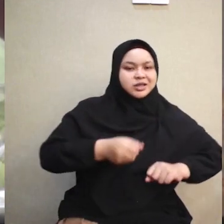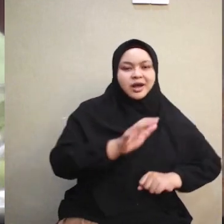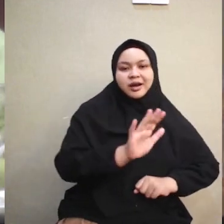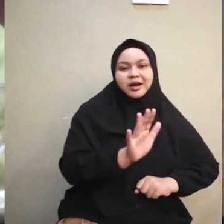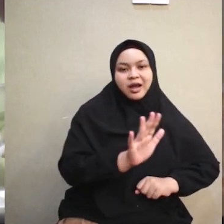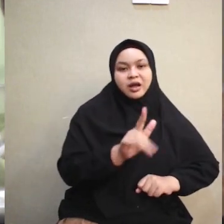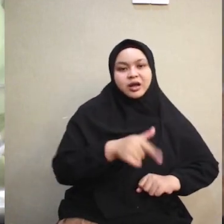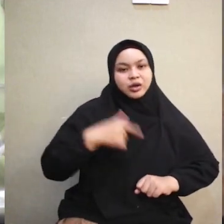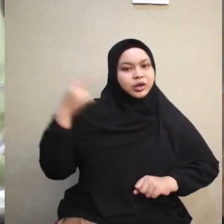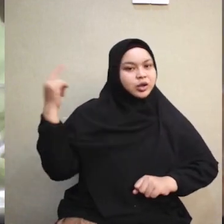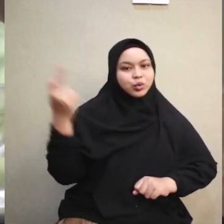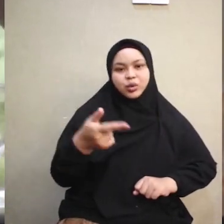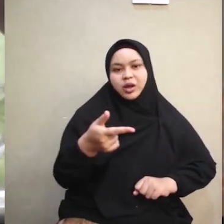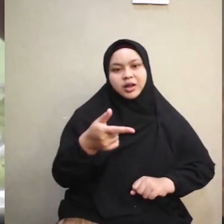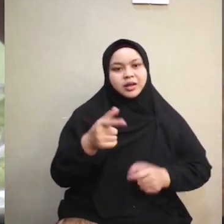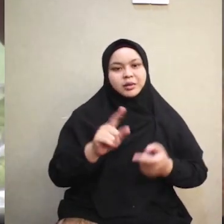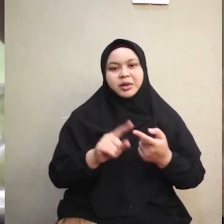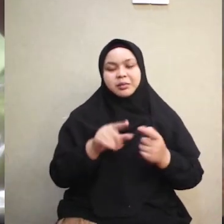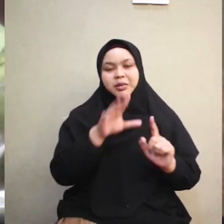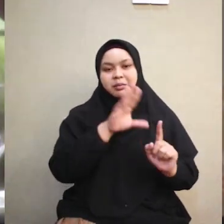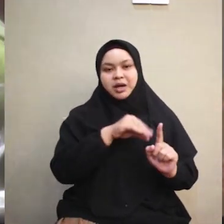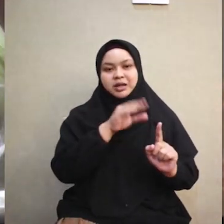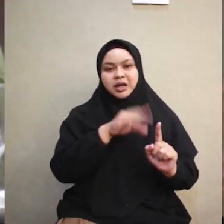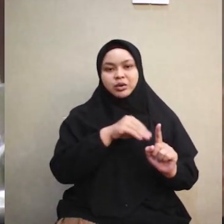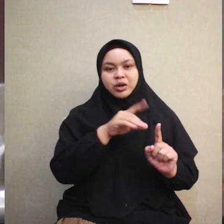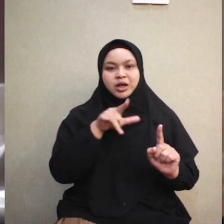pengacara padahal keterjangkauan